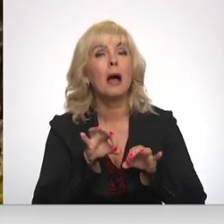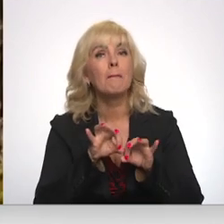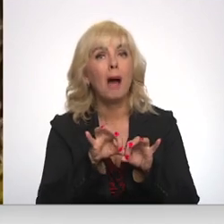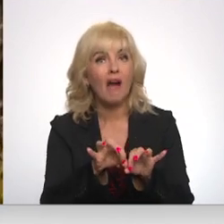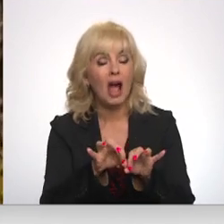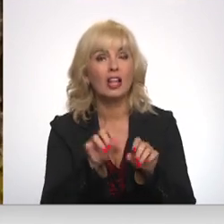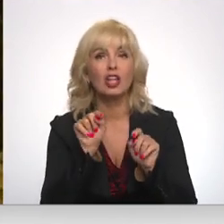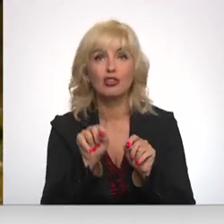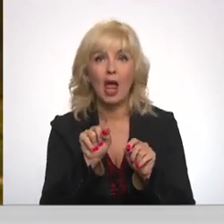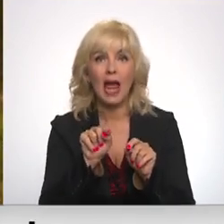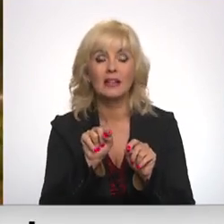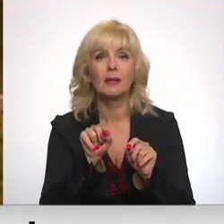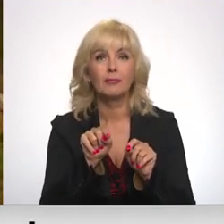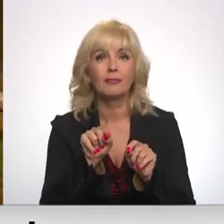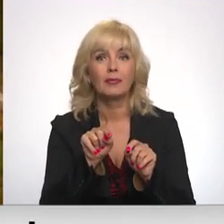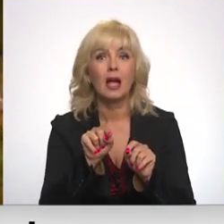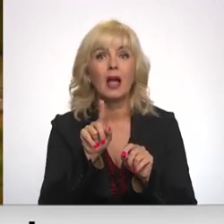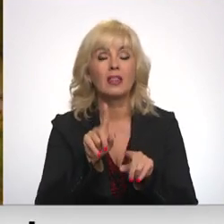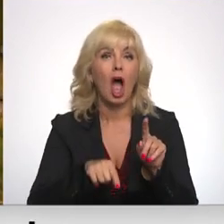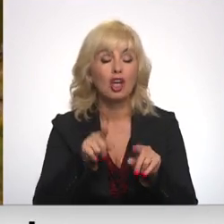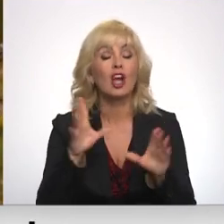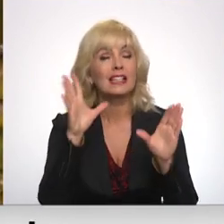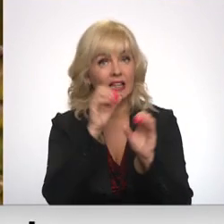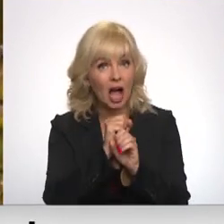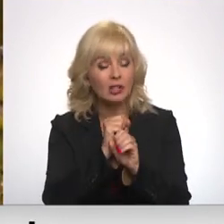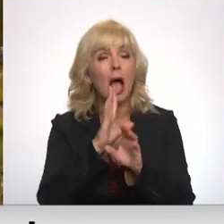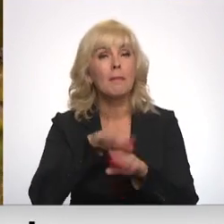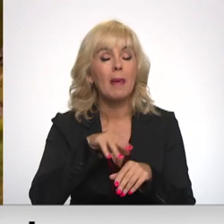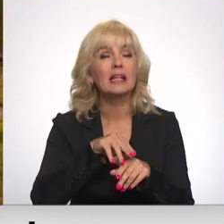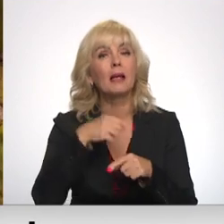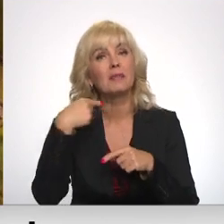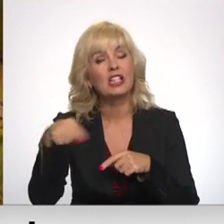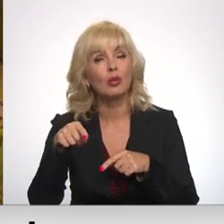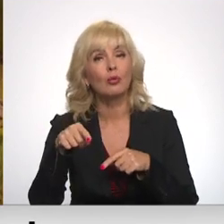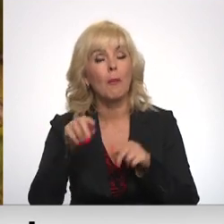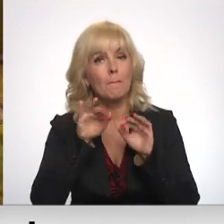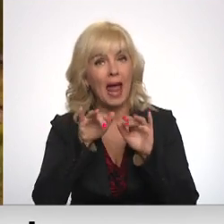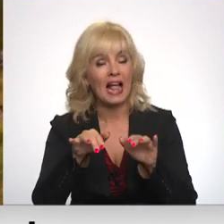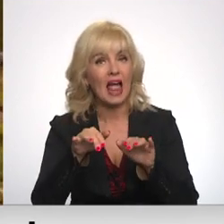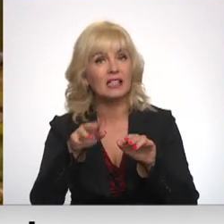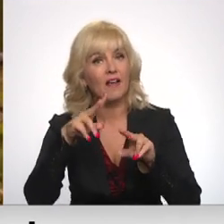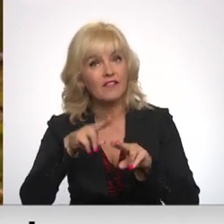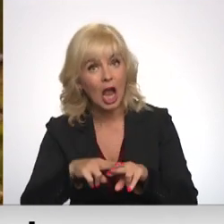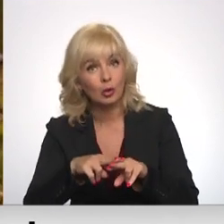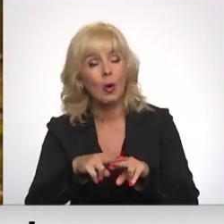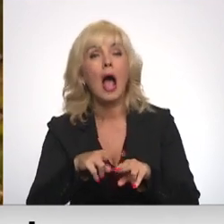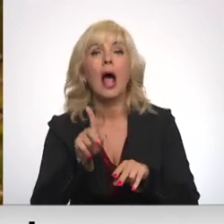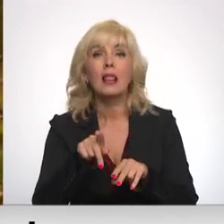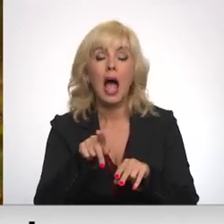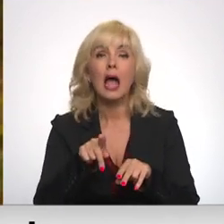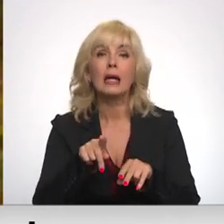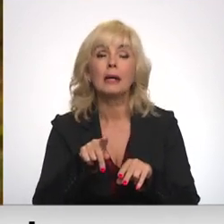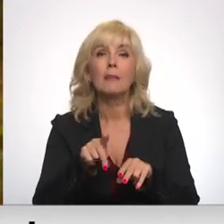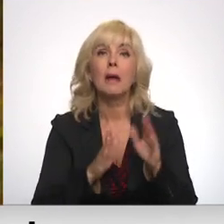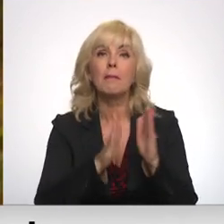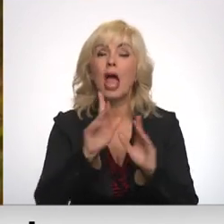šeit pāris naktis un pēc tam jau dosies tālāk, meklēs kādu citu vietu atkal. Tāpēc ir svarīgi, lai mežaudzē